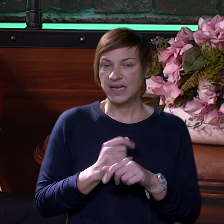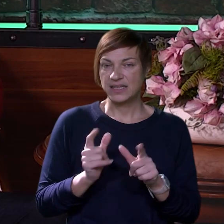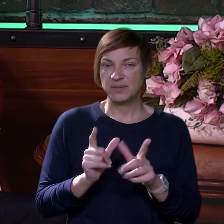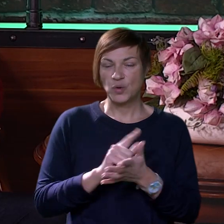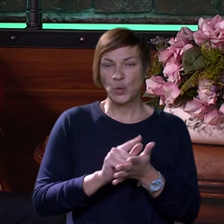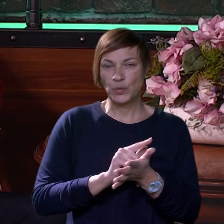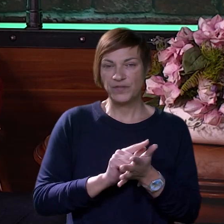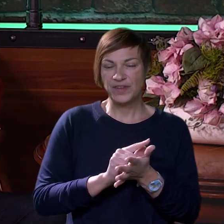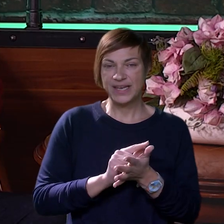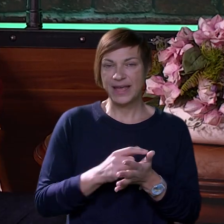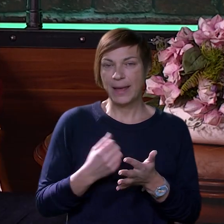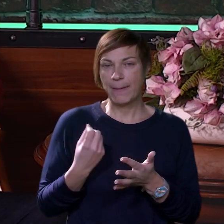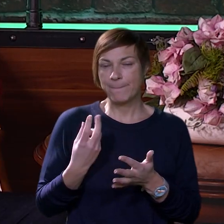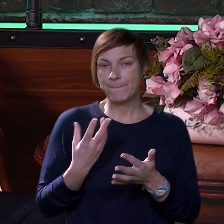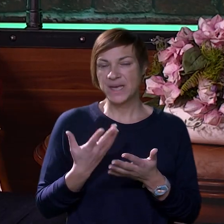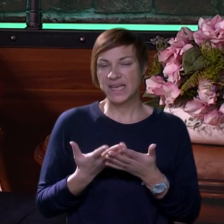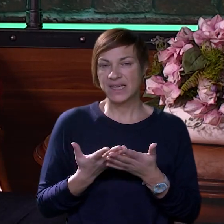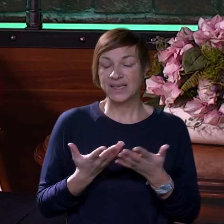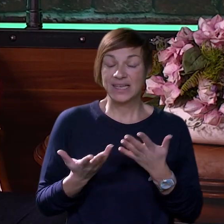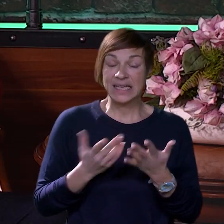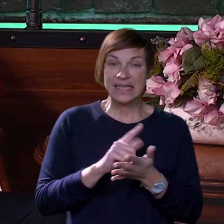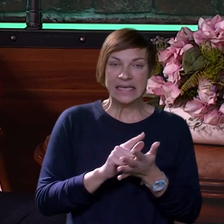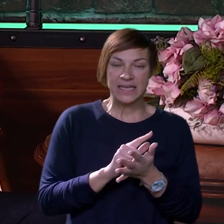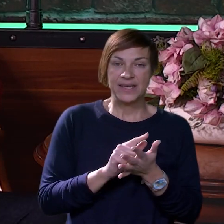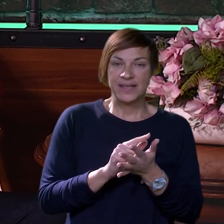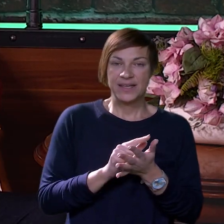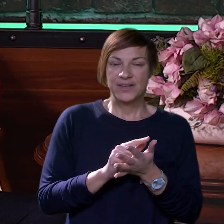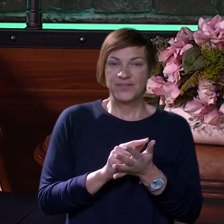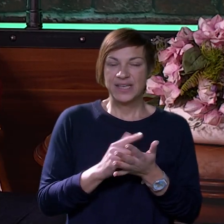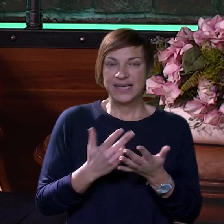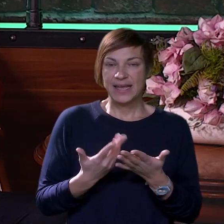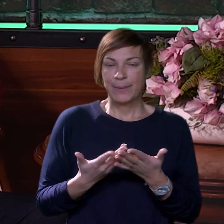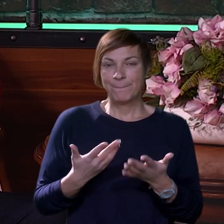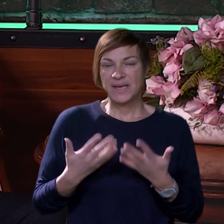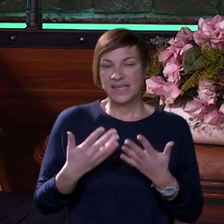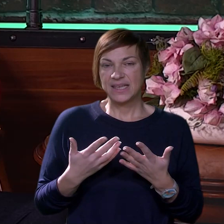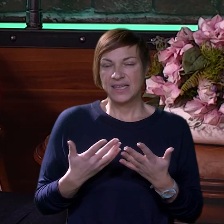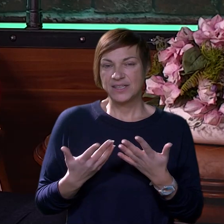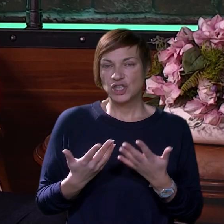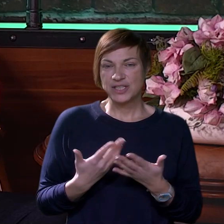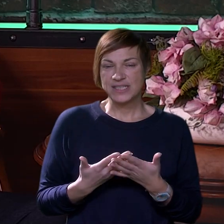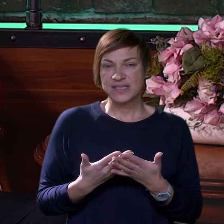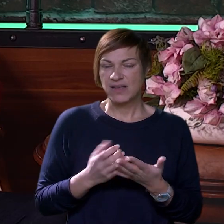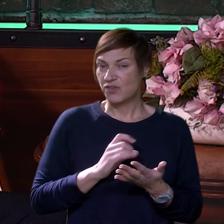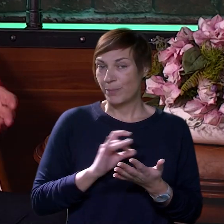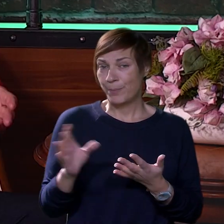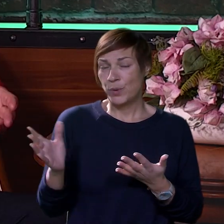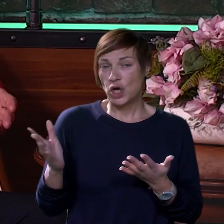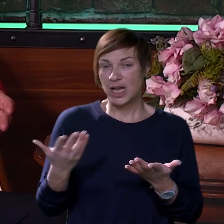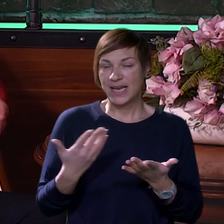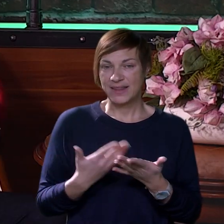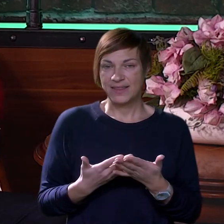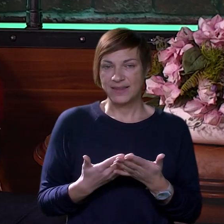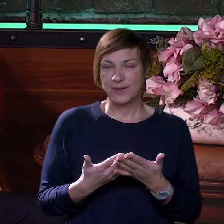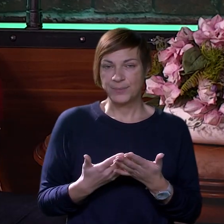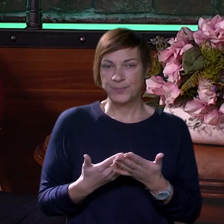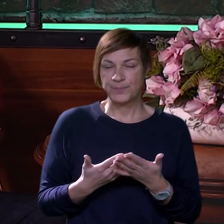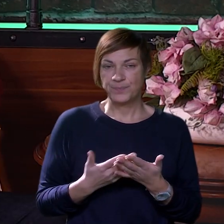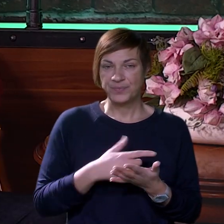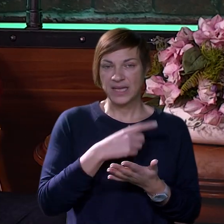radimo u doba kad je vrijeme nekako, vrijeme jednostavno kao proletiti.